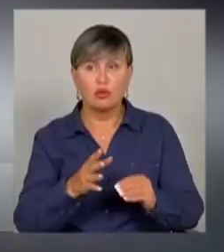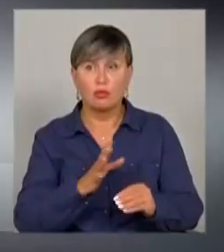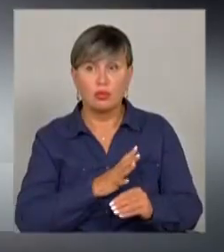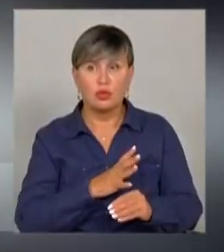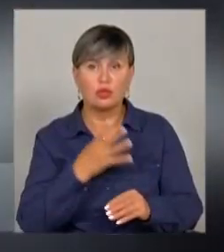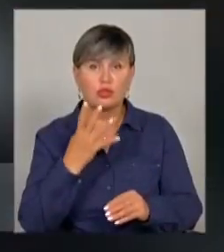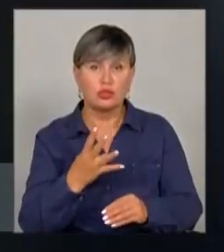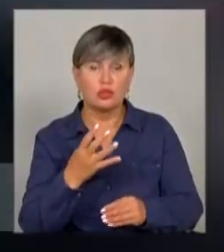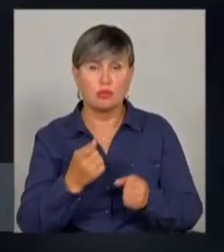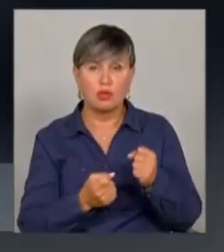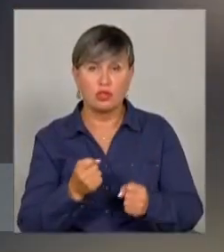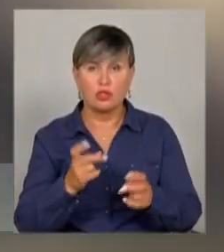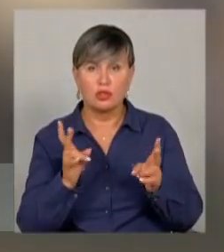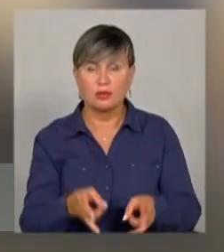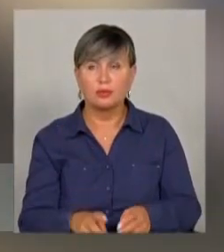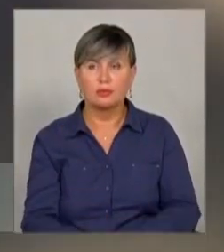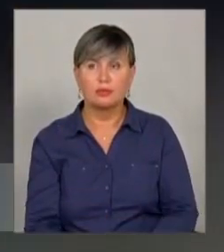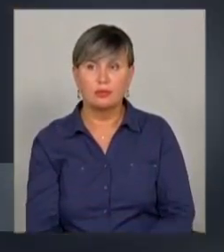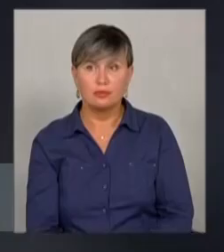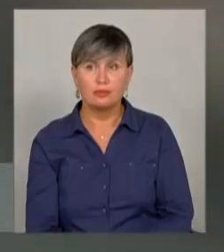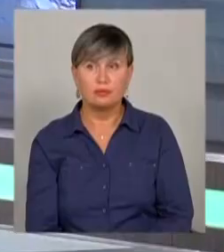повреждены 4 легковушки.